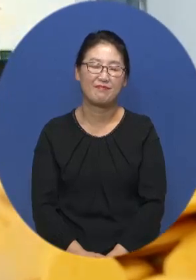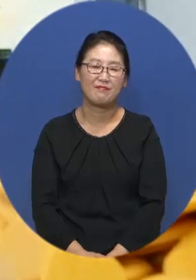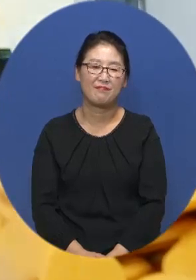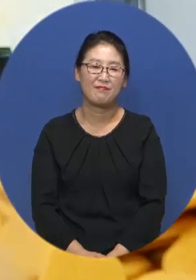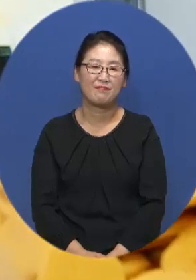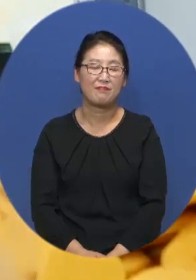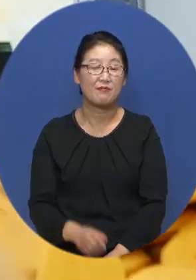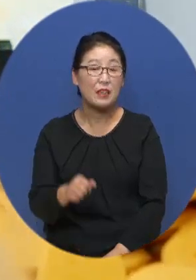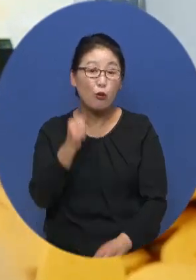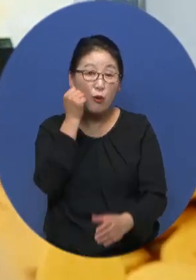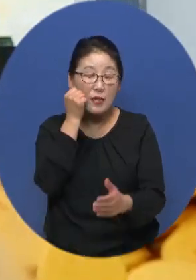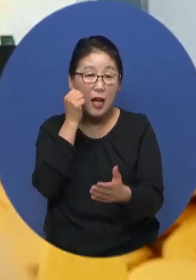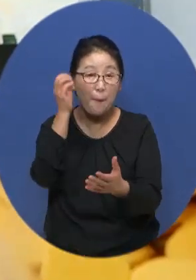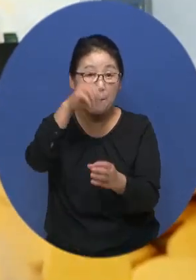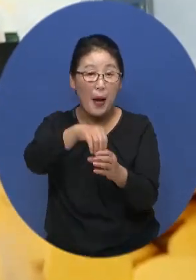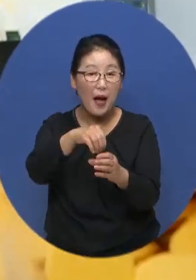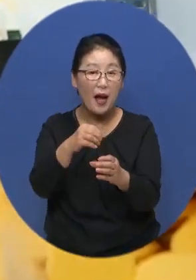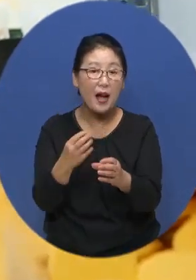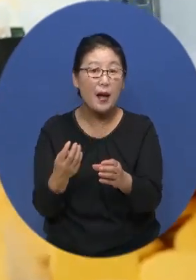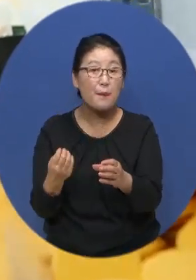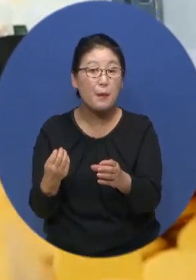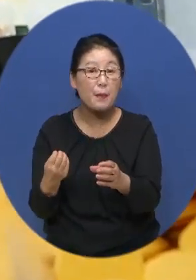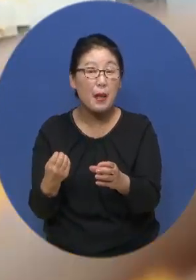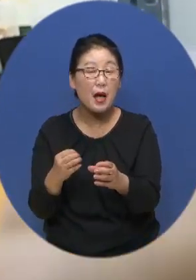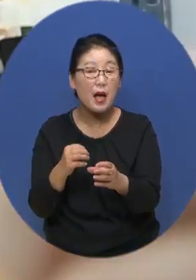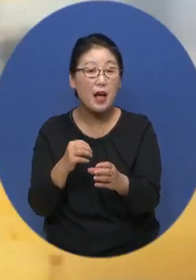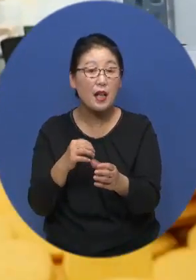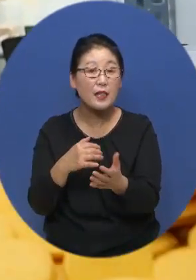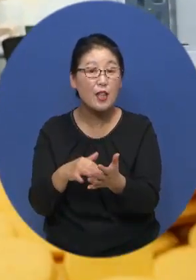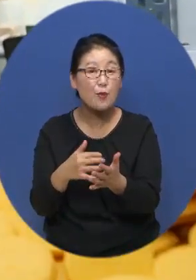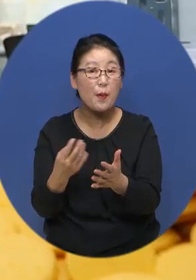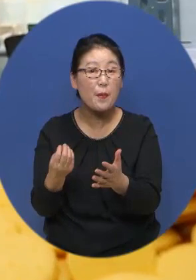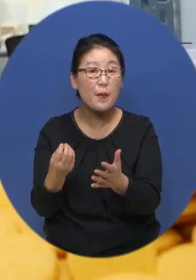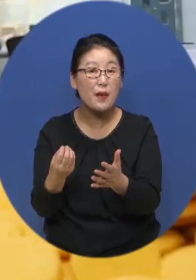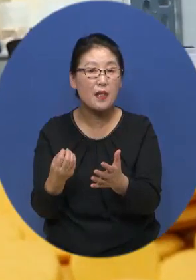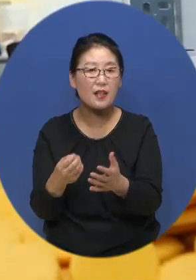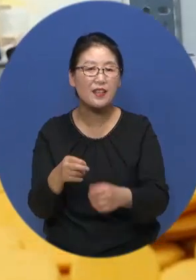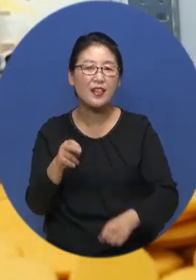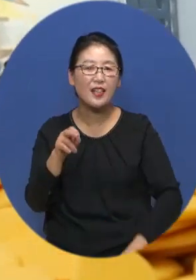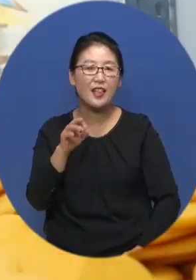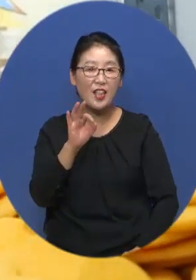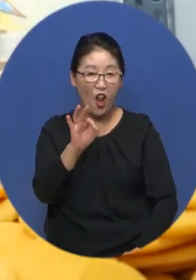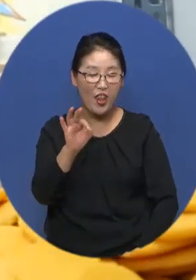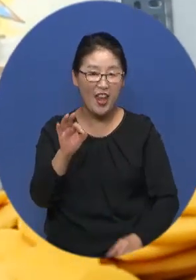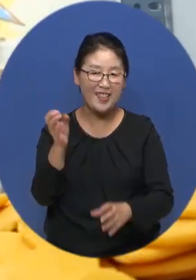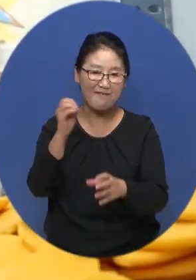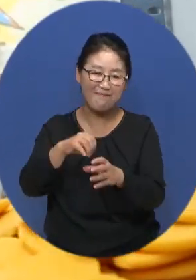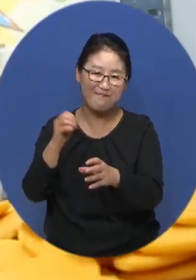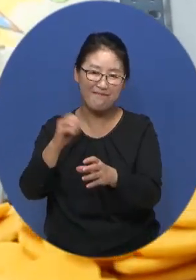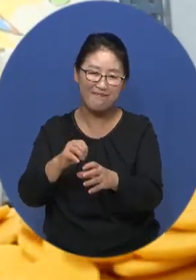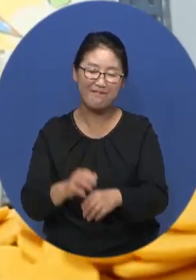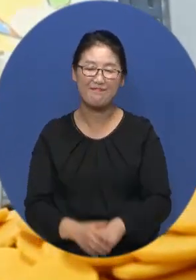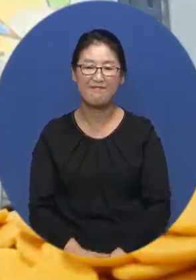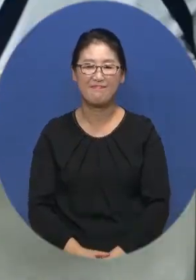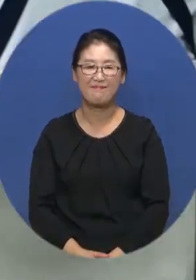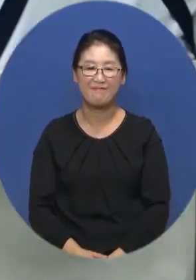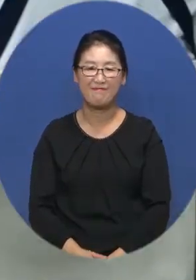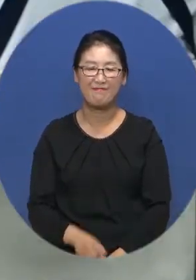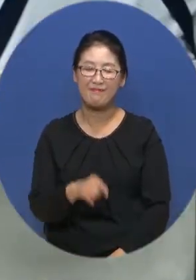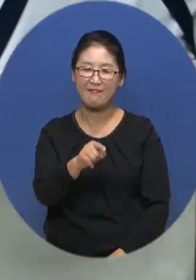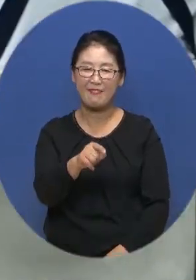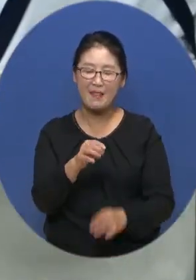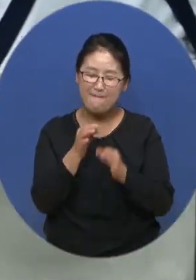쿠키 몇 개씩 넣고 있어요? 몇 개씩 넣어야 돼요? 10개. 직원들의 땀과 노력으로